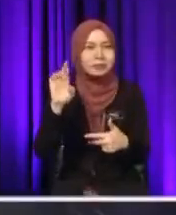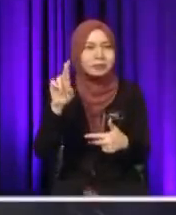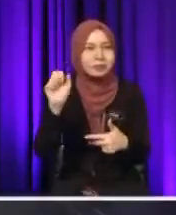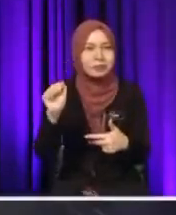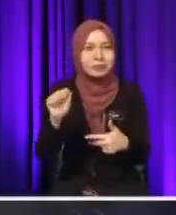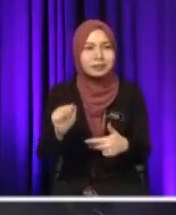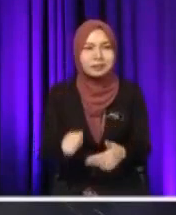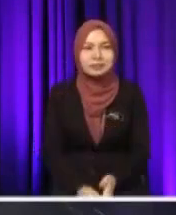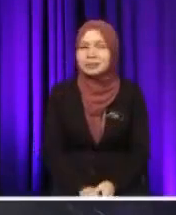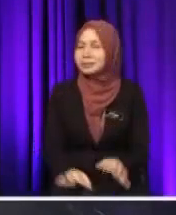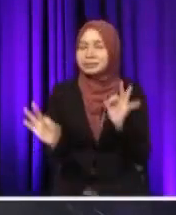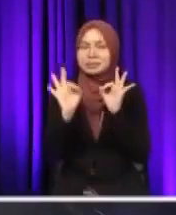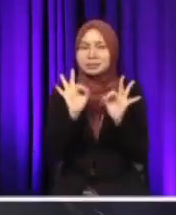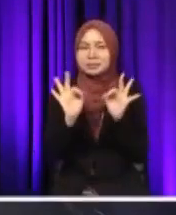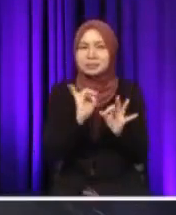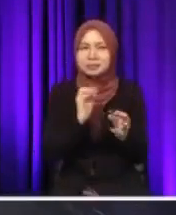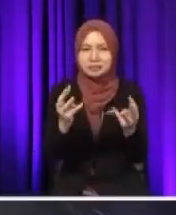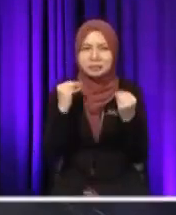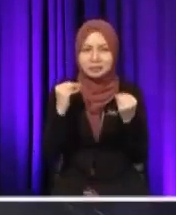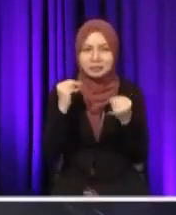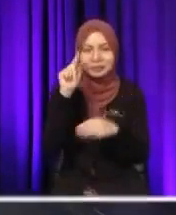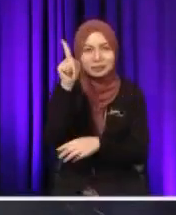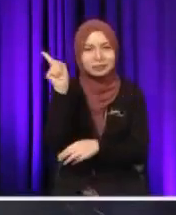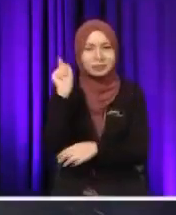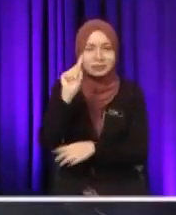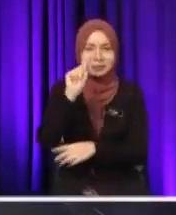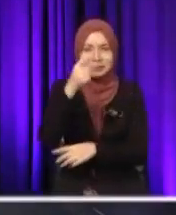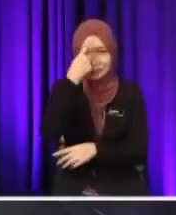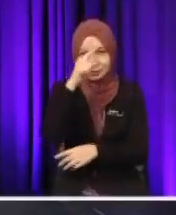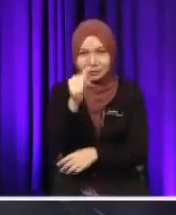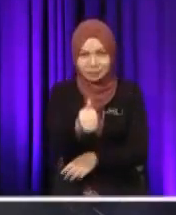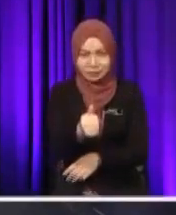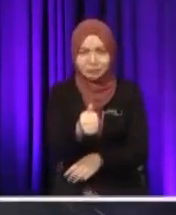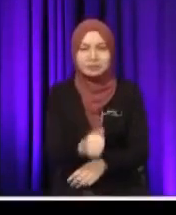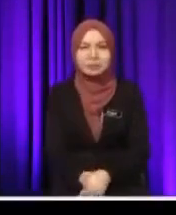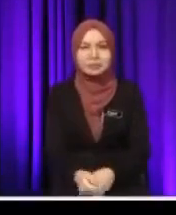depan sekejap. Okey, nak bagi bintang ni, Okey. Berapa bintang yang Chris agaknya dapat?